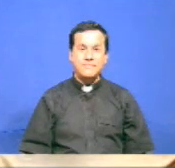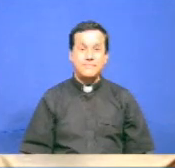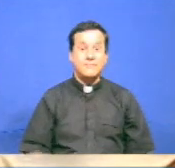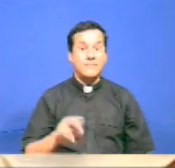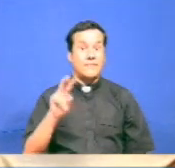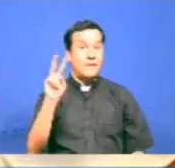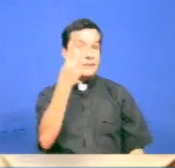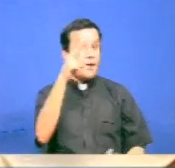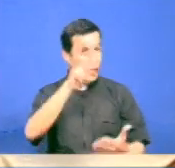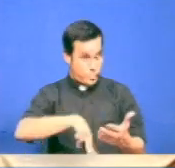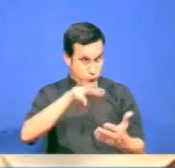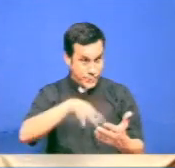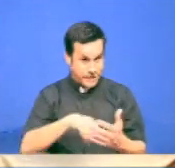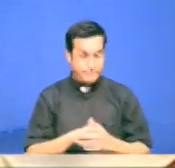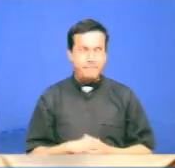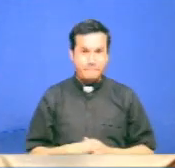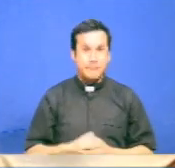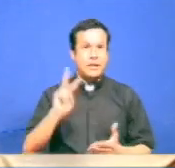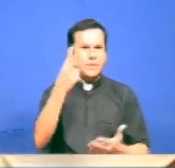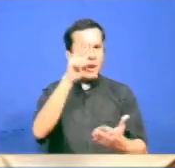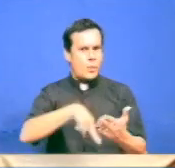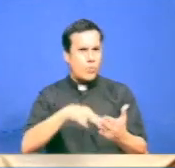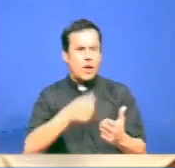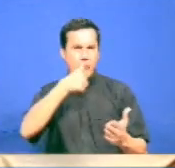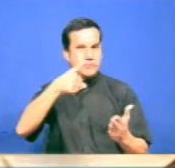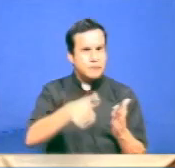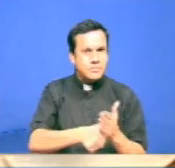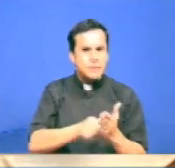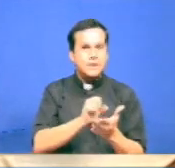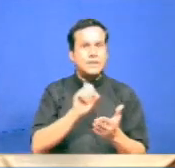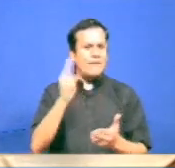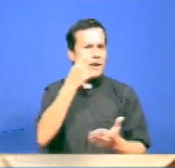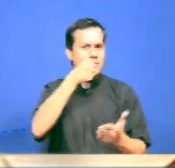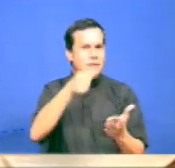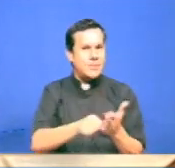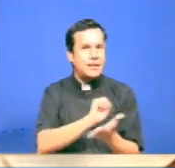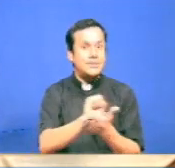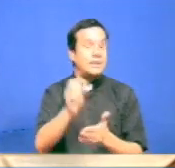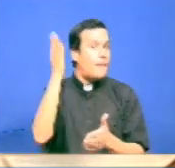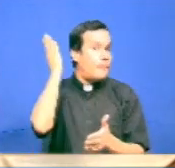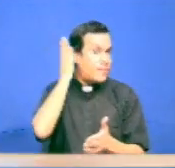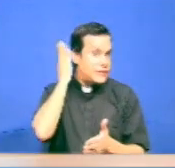Somo la pili. Somo katika barua ya kwanza ya Mtakatifu Petro.